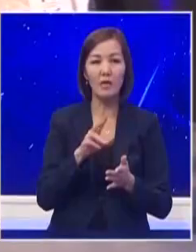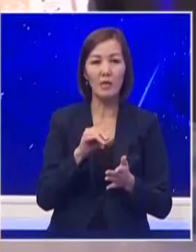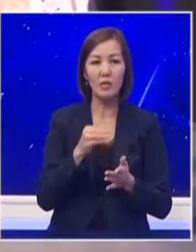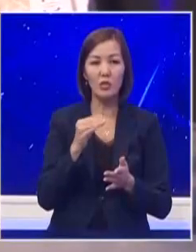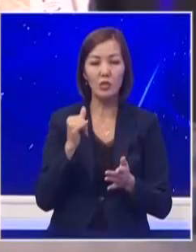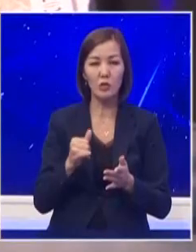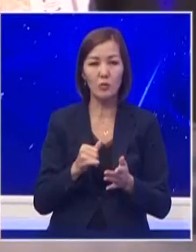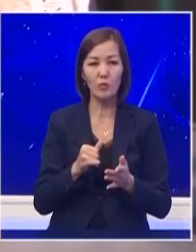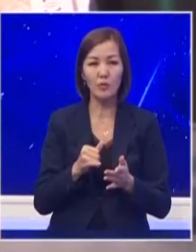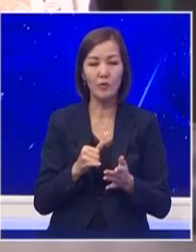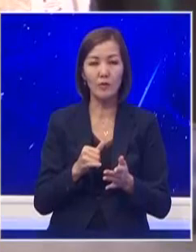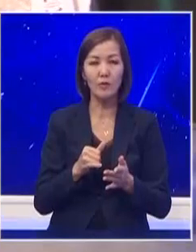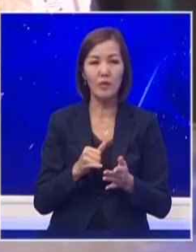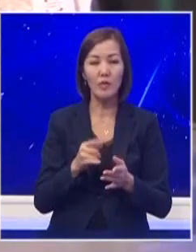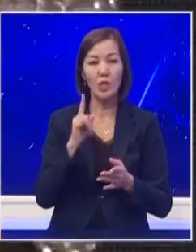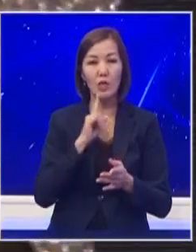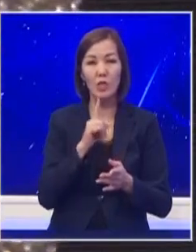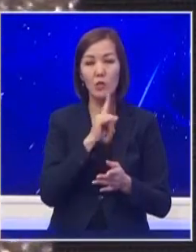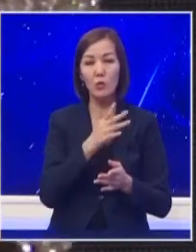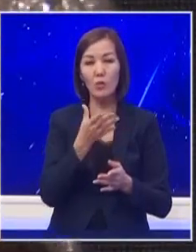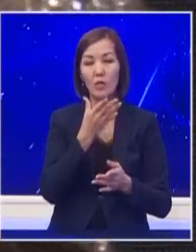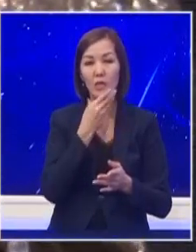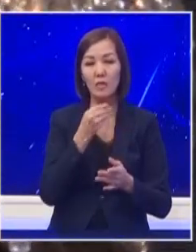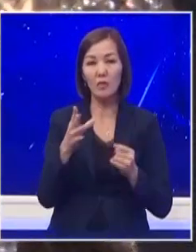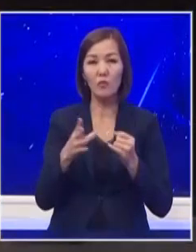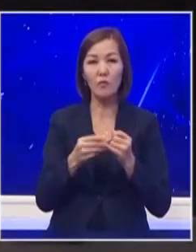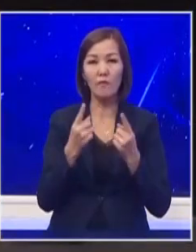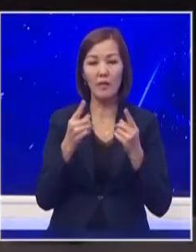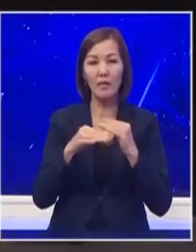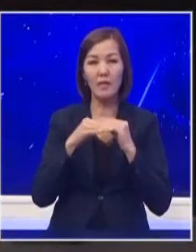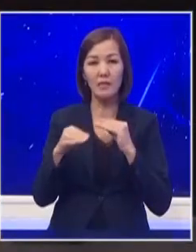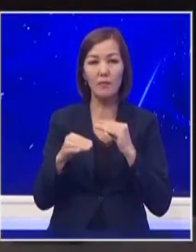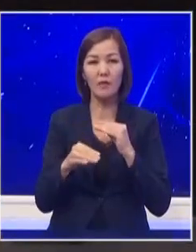жрецов олицетворяет собой женскую красоту Великой степи